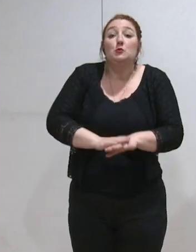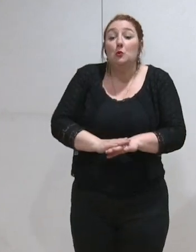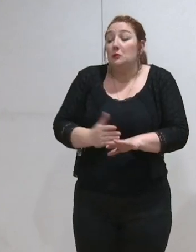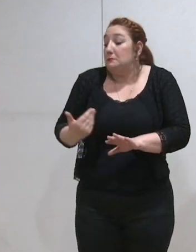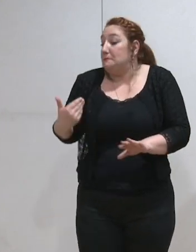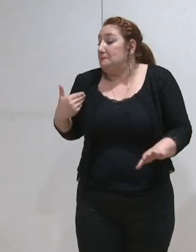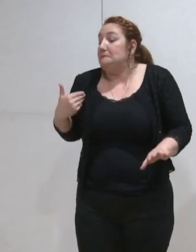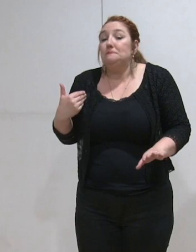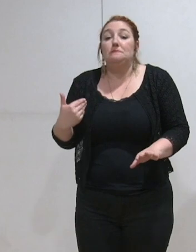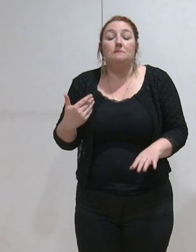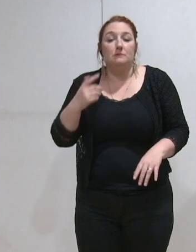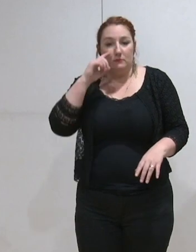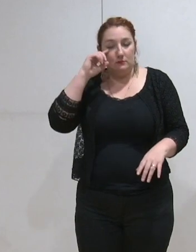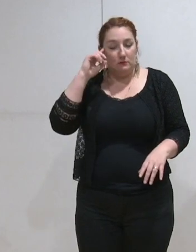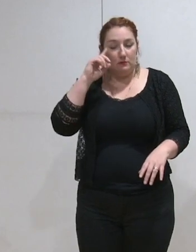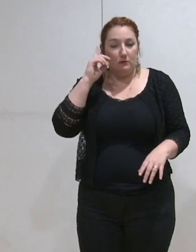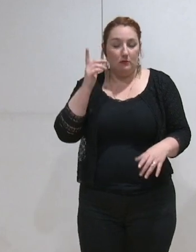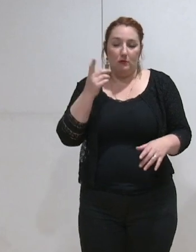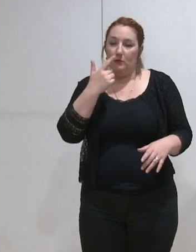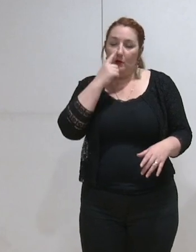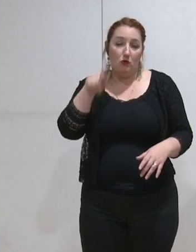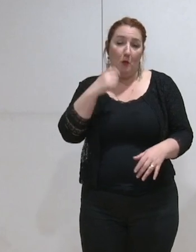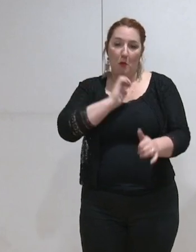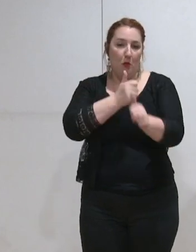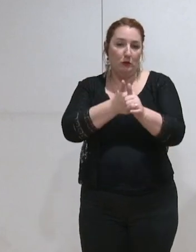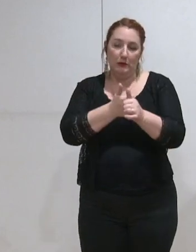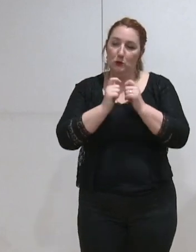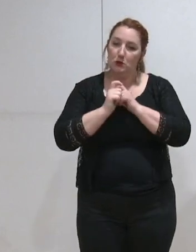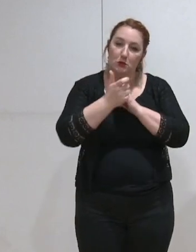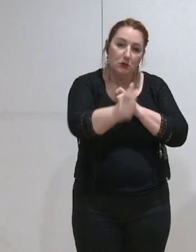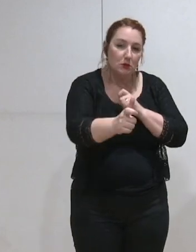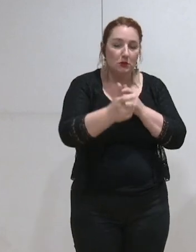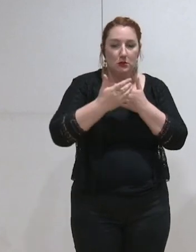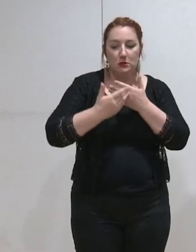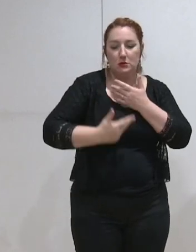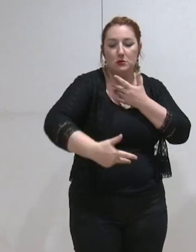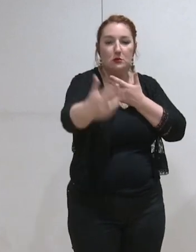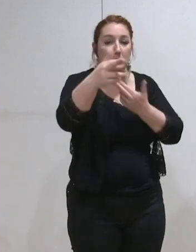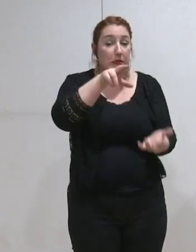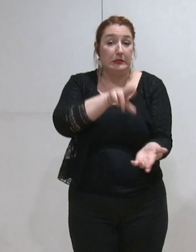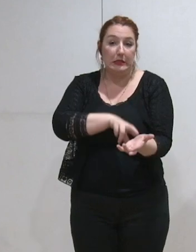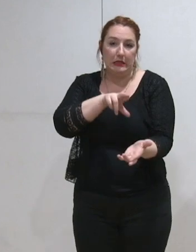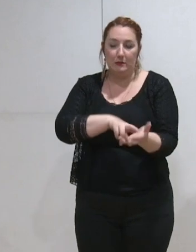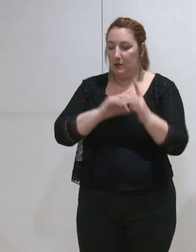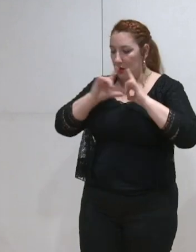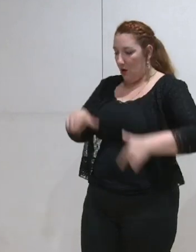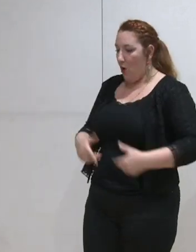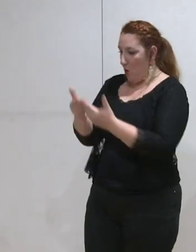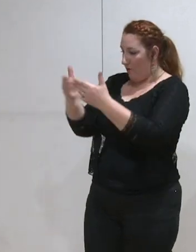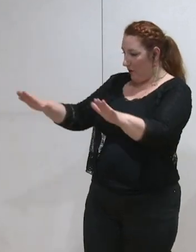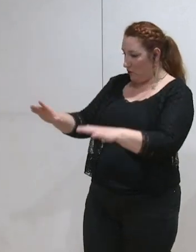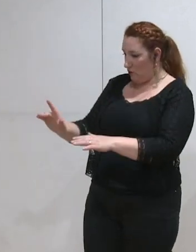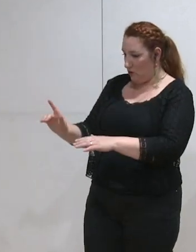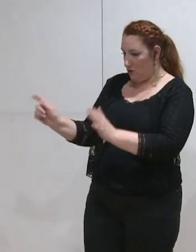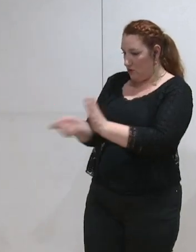compte tenu des délais requis pour une telle procédure qui n'était pas compatible avec les délais d'ouverture de l'école nécessaire dans ce